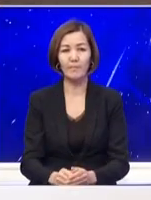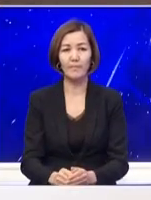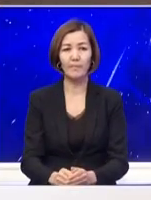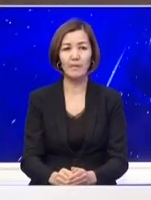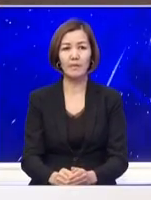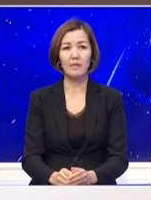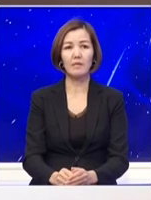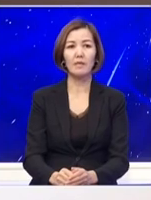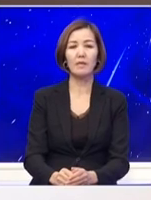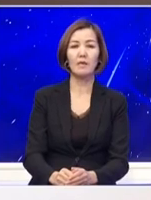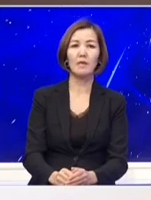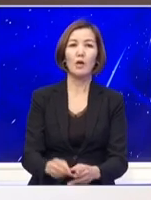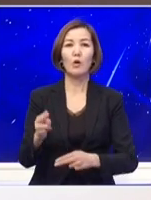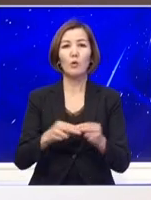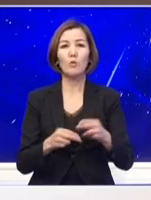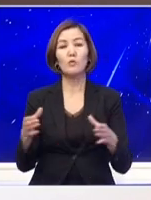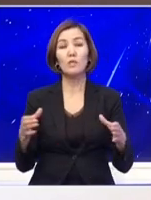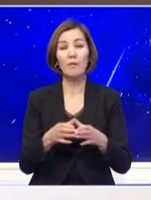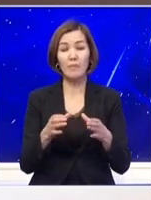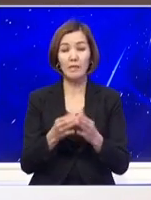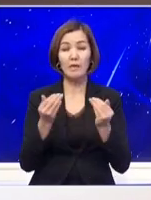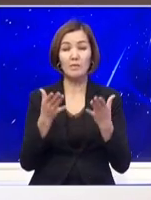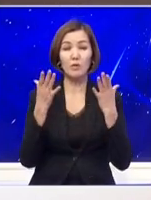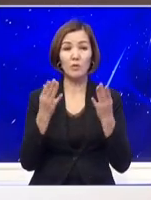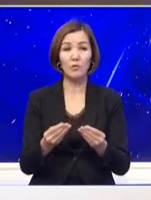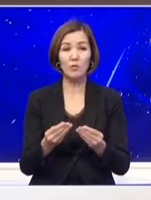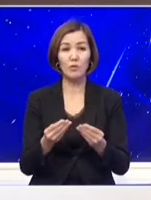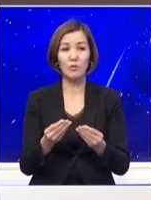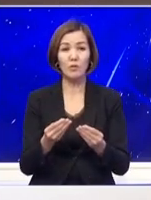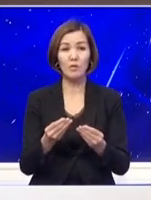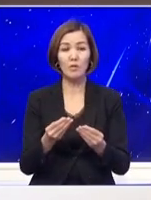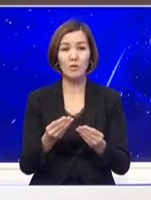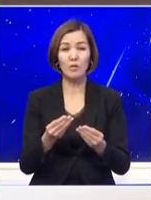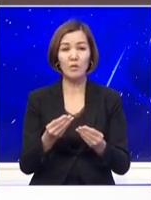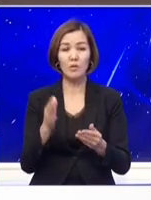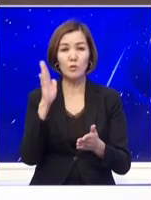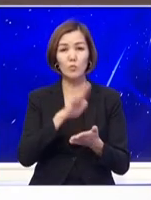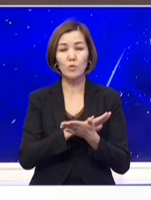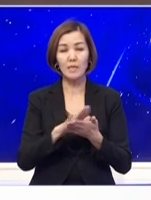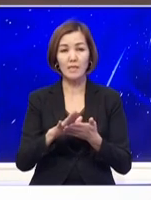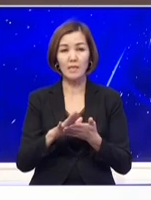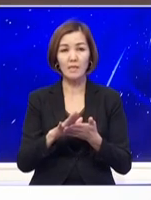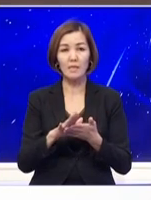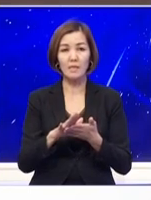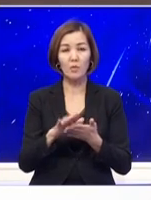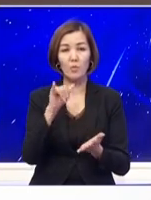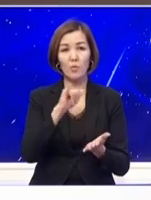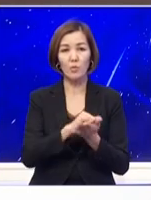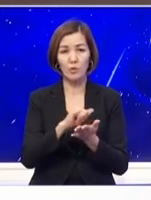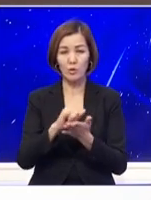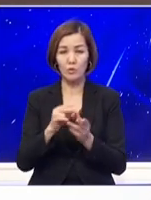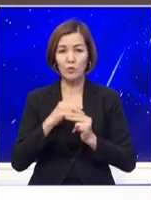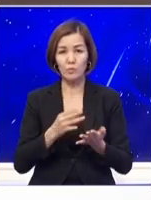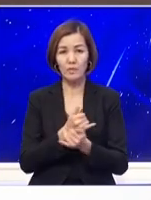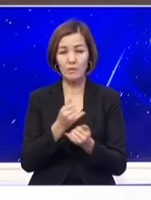Еламан деген компания бізде қазір мына жерде кәріз суларын тазалайтын қондырғы қойып жұмыс жасап